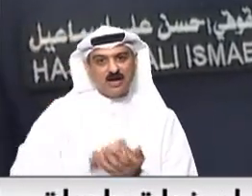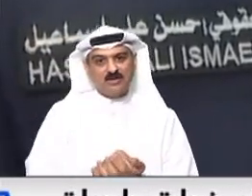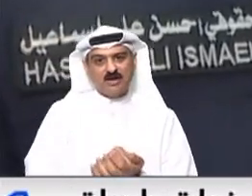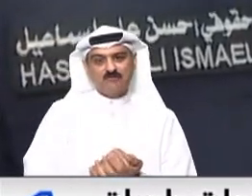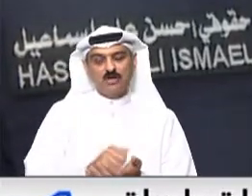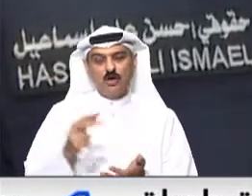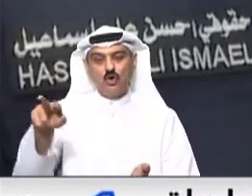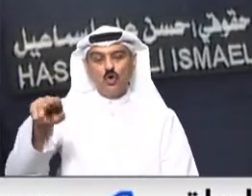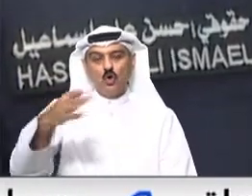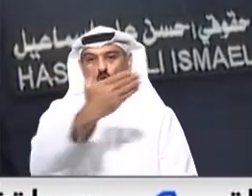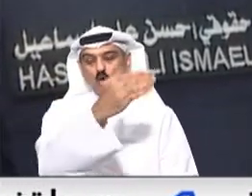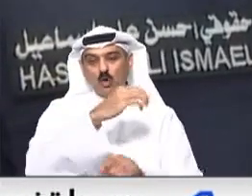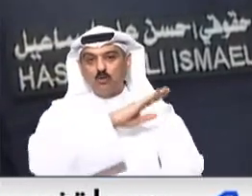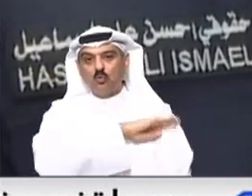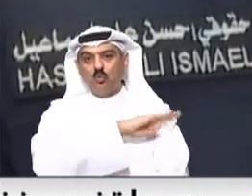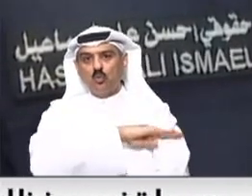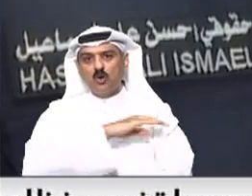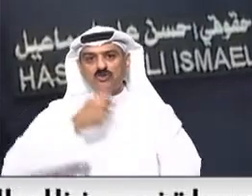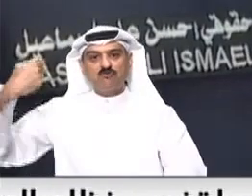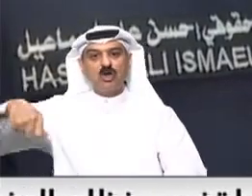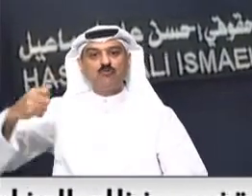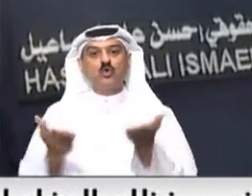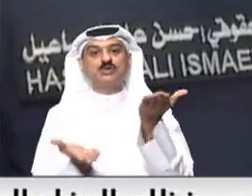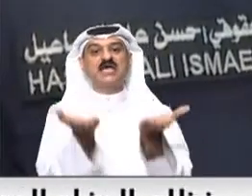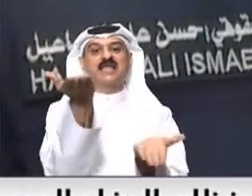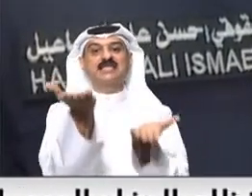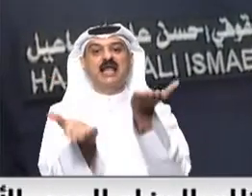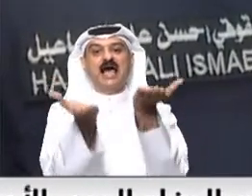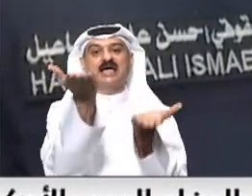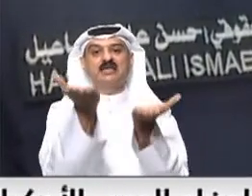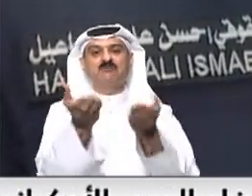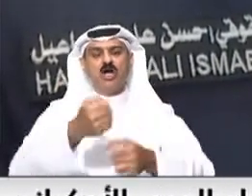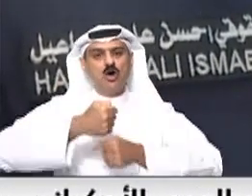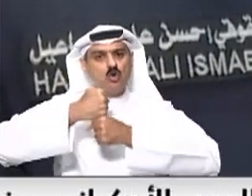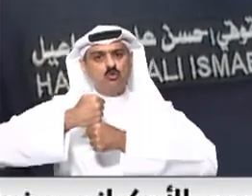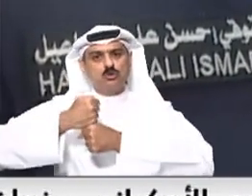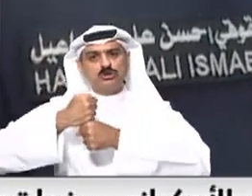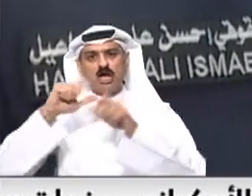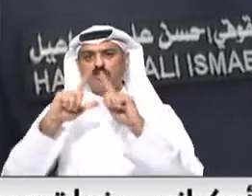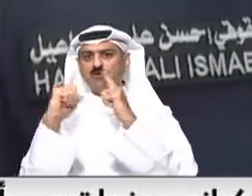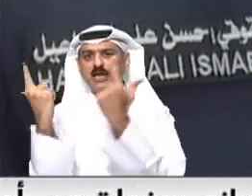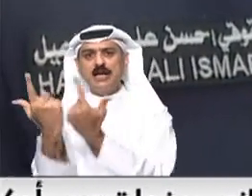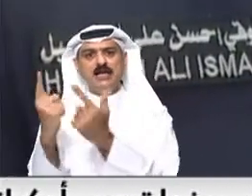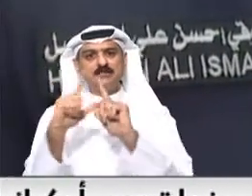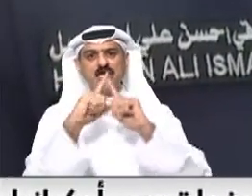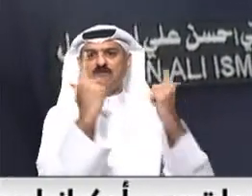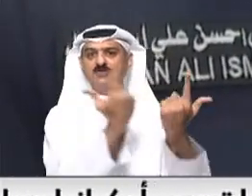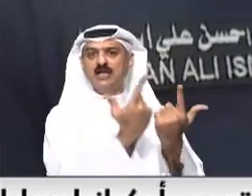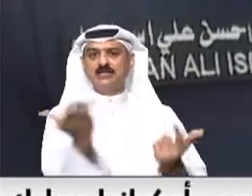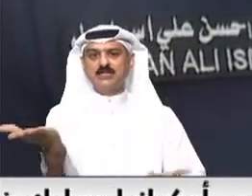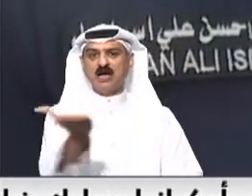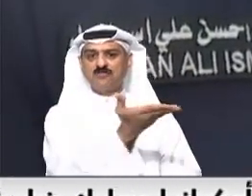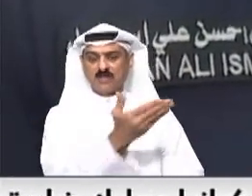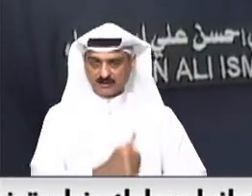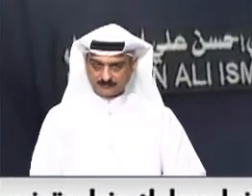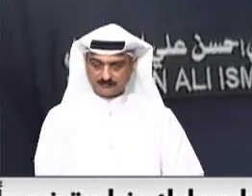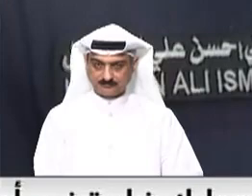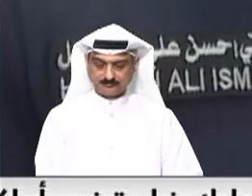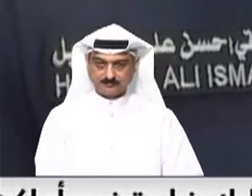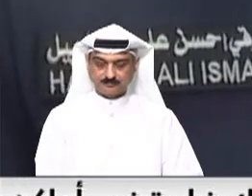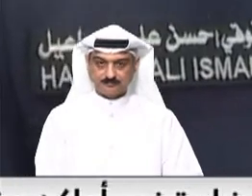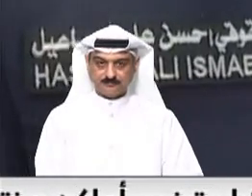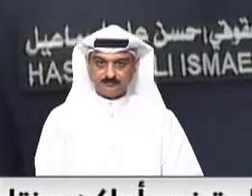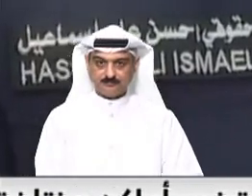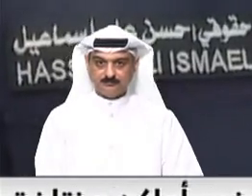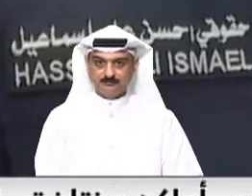في وزارة العدل يقومون بالاستعداد لكل حسب اللجنة الخاص به. طيب نقيب حسن،